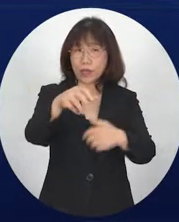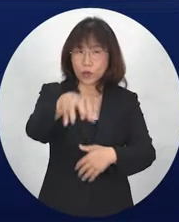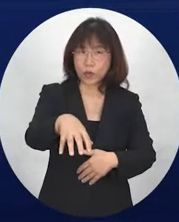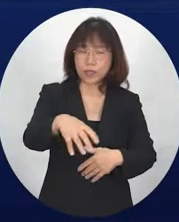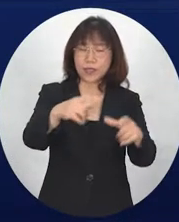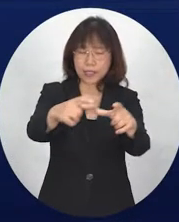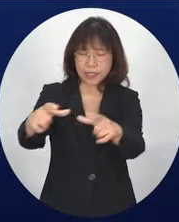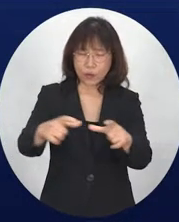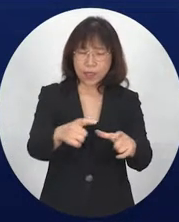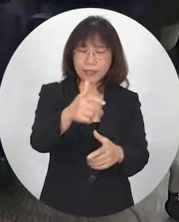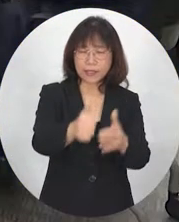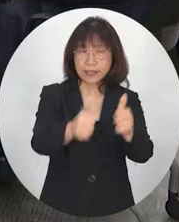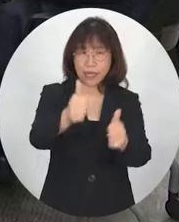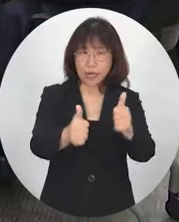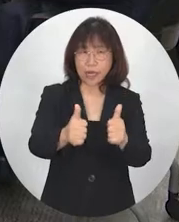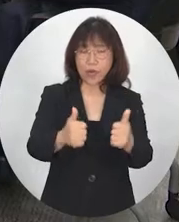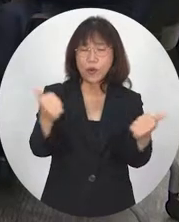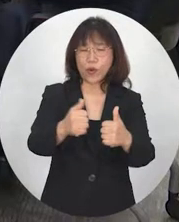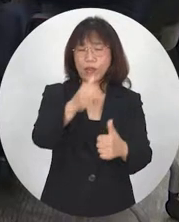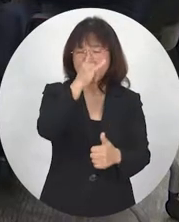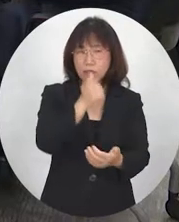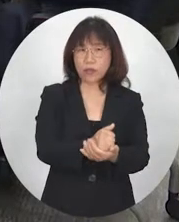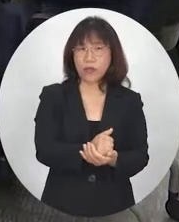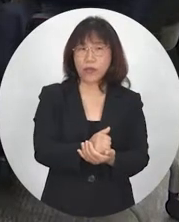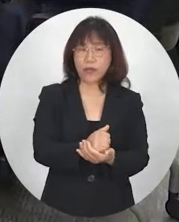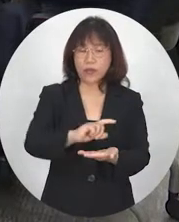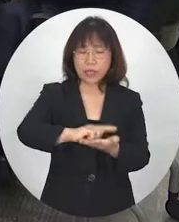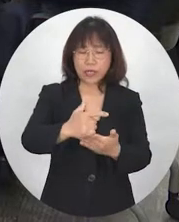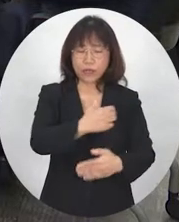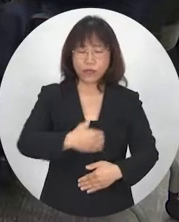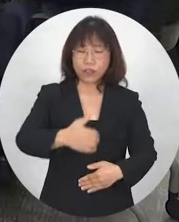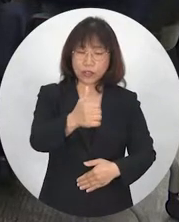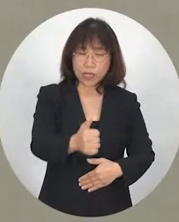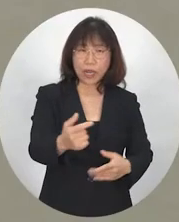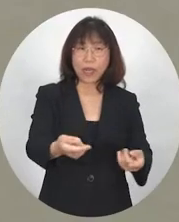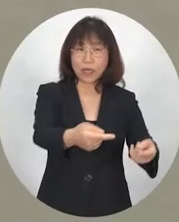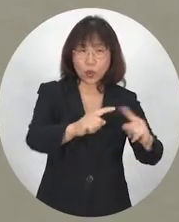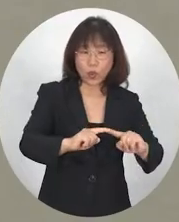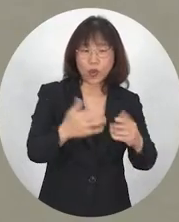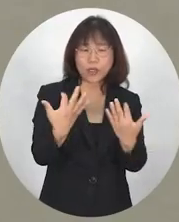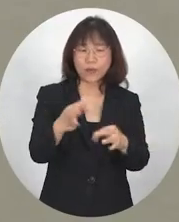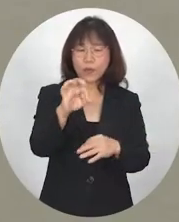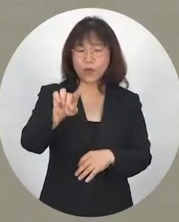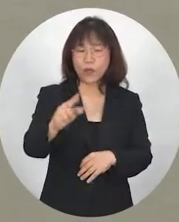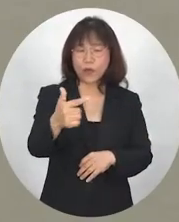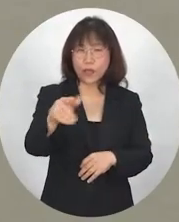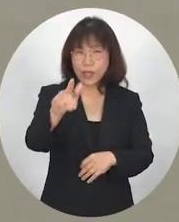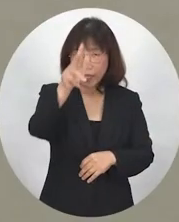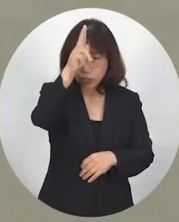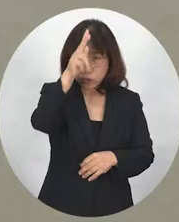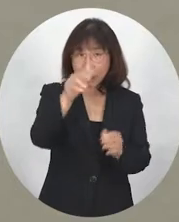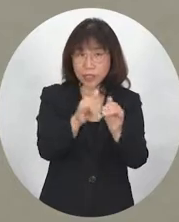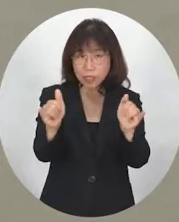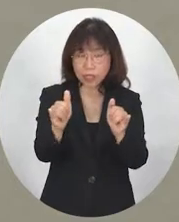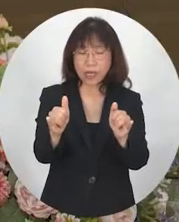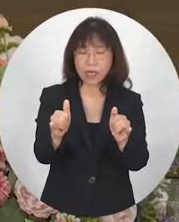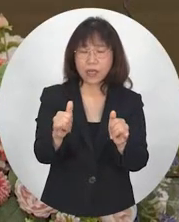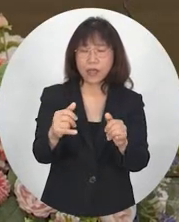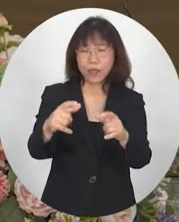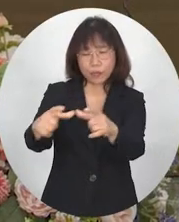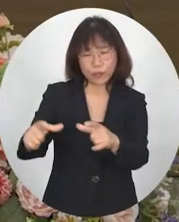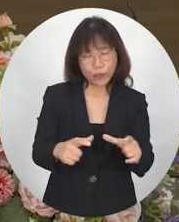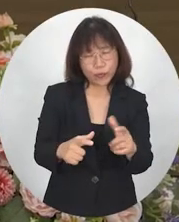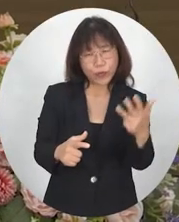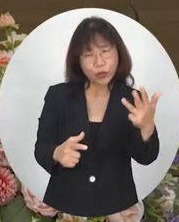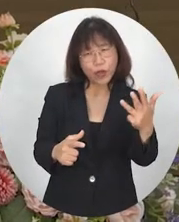진행됐습니다 회의에는 김태우 강서구청장을 비롯해 김원태 강서경찰서장 등 지역 내 8개